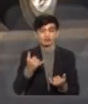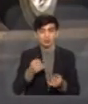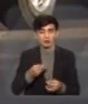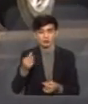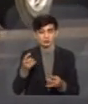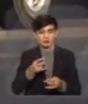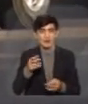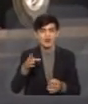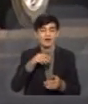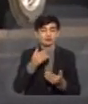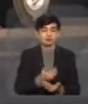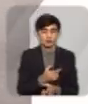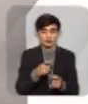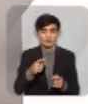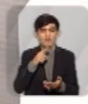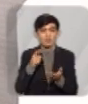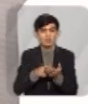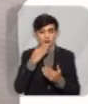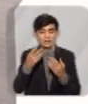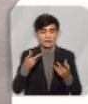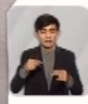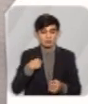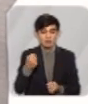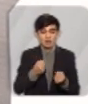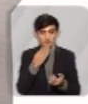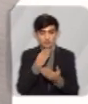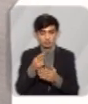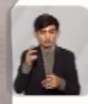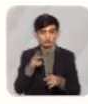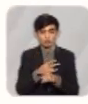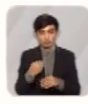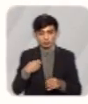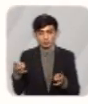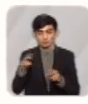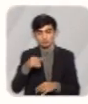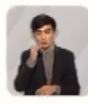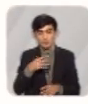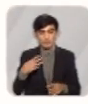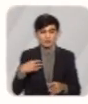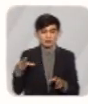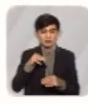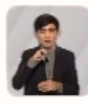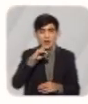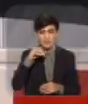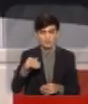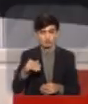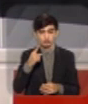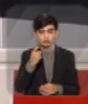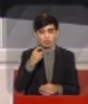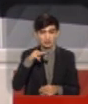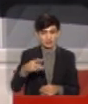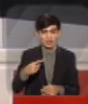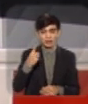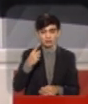жильцы поднимали вопрос о том, что им теперь негде оставлять на ночь свои машины. Оплачивать по общему тарифу 100 тенге час слишком